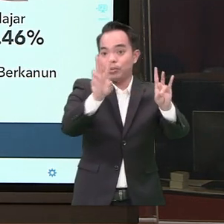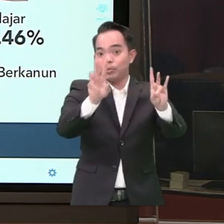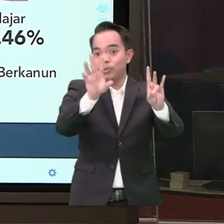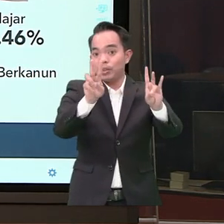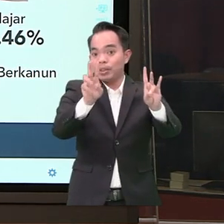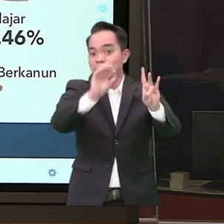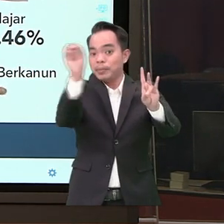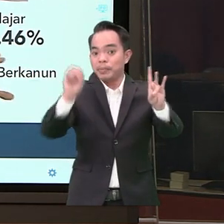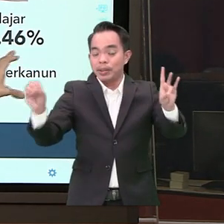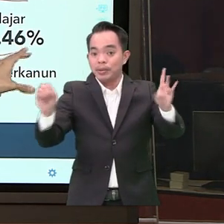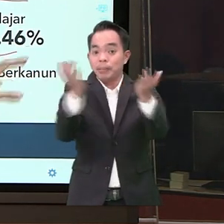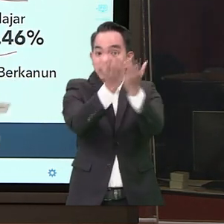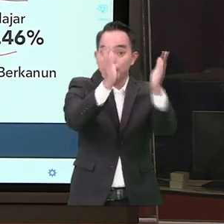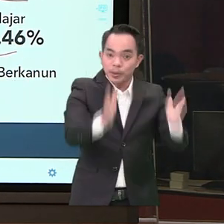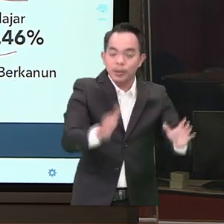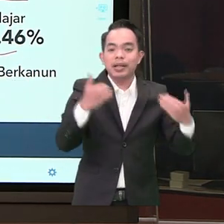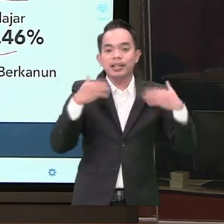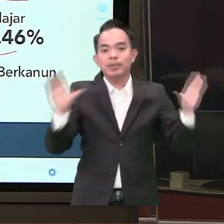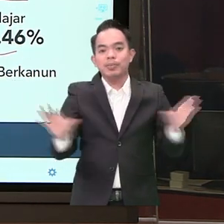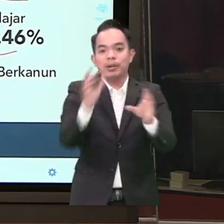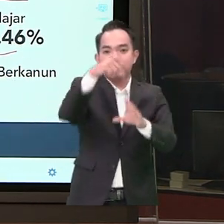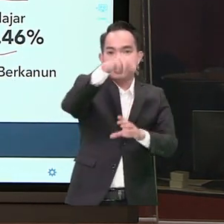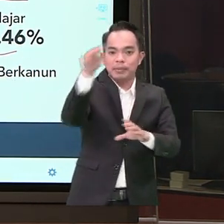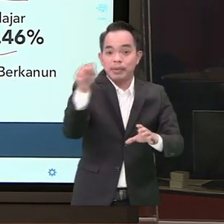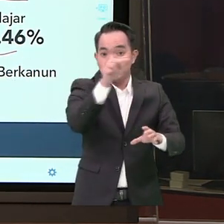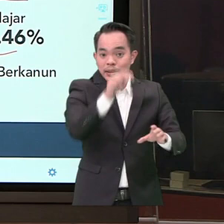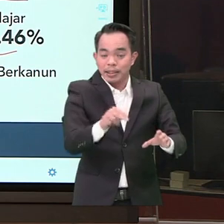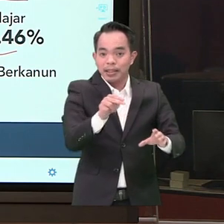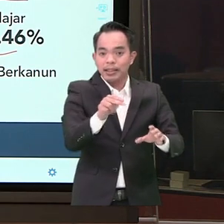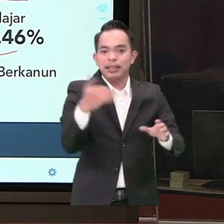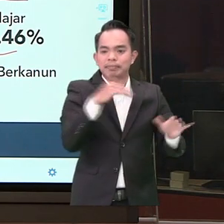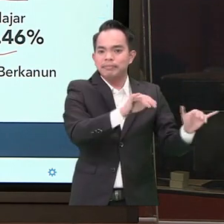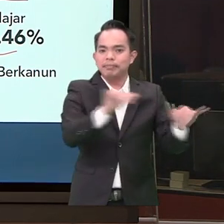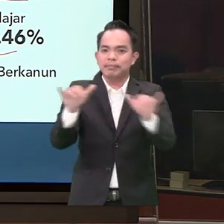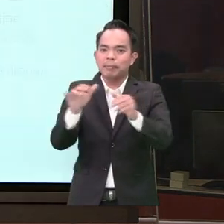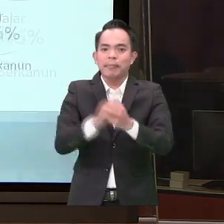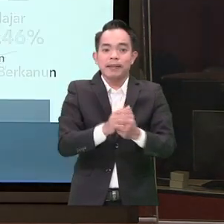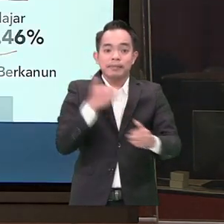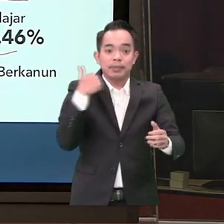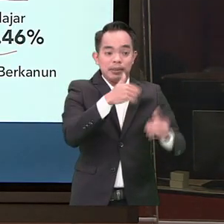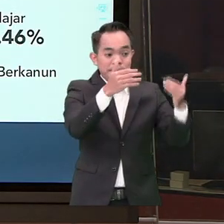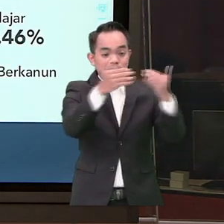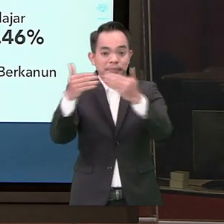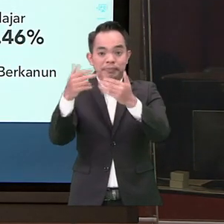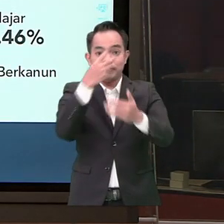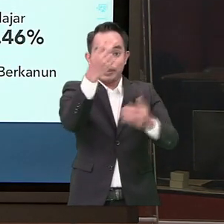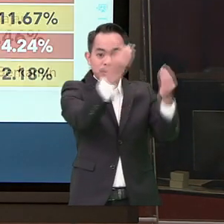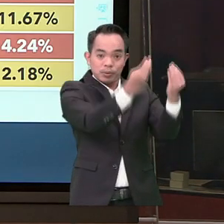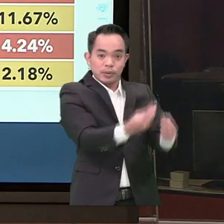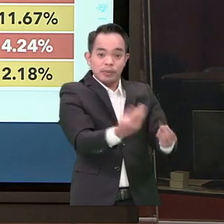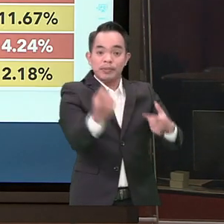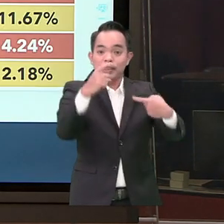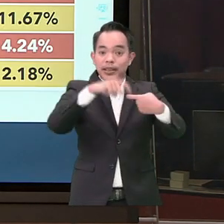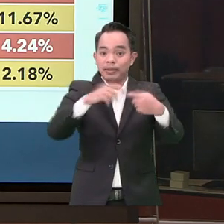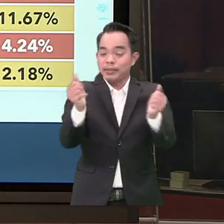juga mahasiswa 1,46 berikutnya pekerja badan berkanon kemudian kita lihat data yang seterusnya yaitu berkaitan